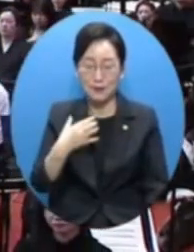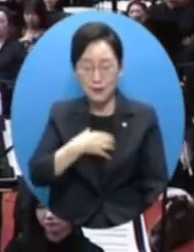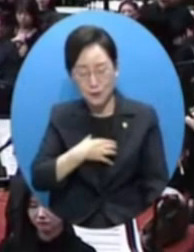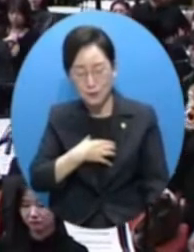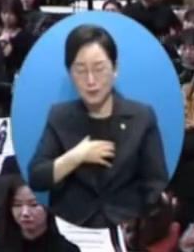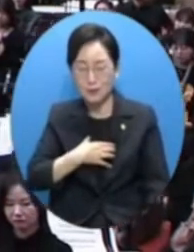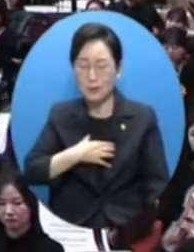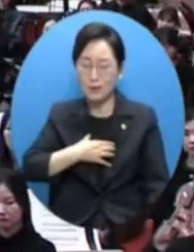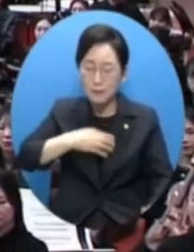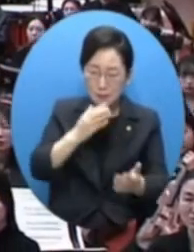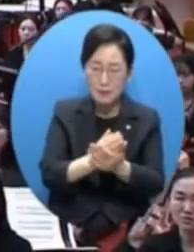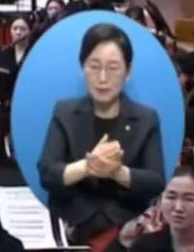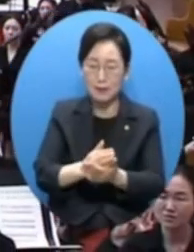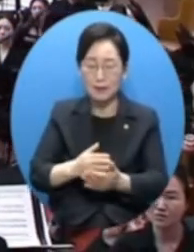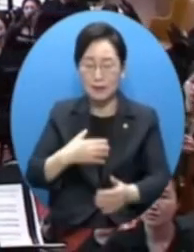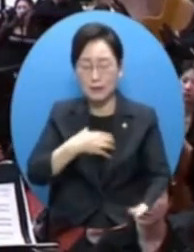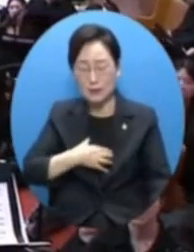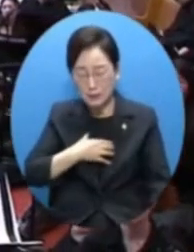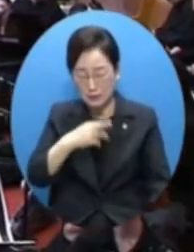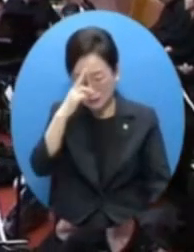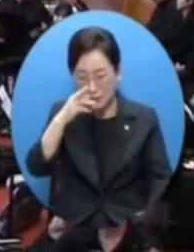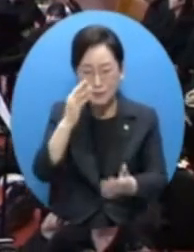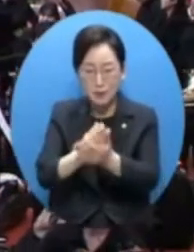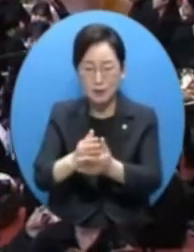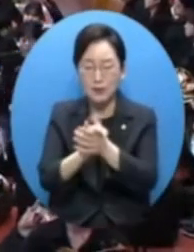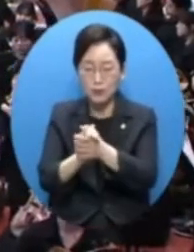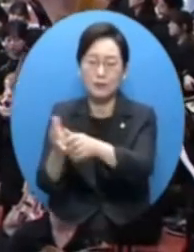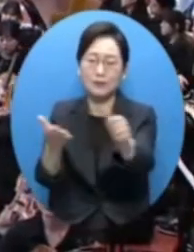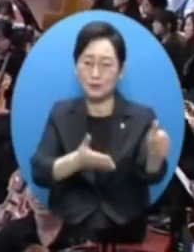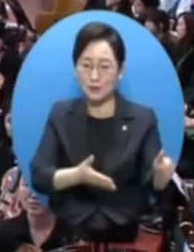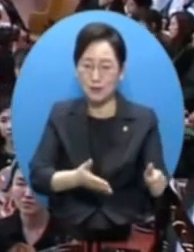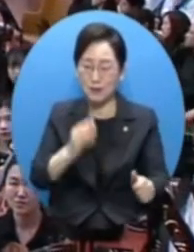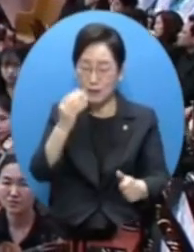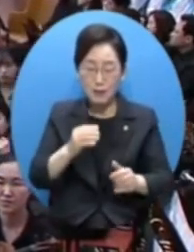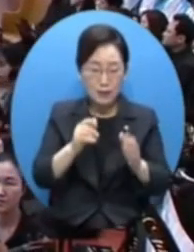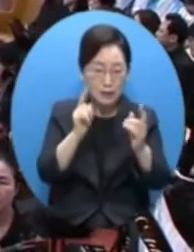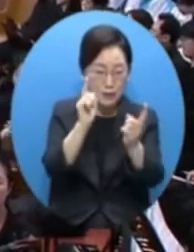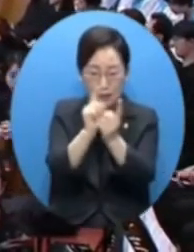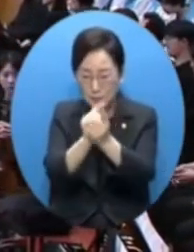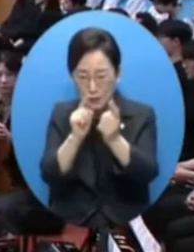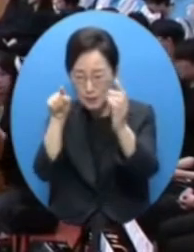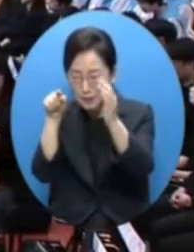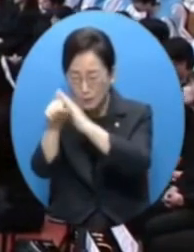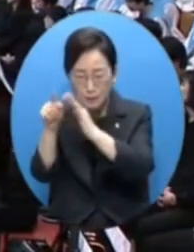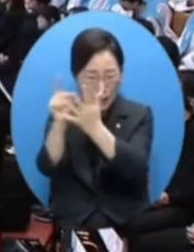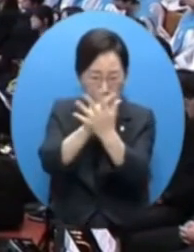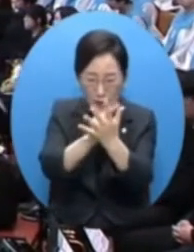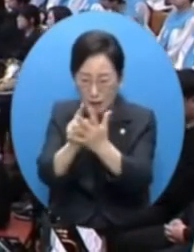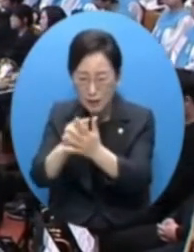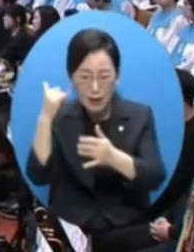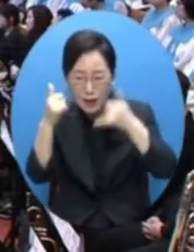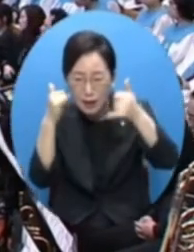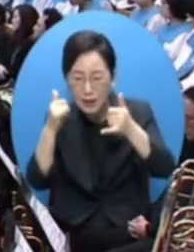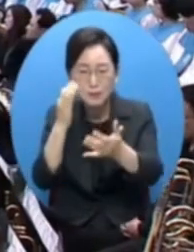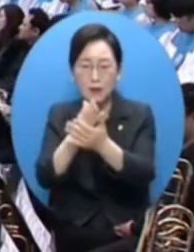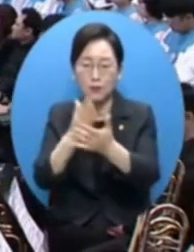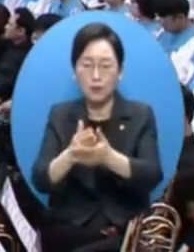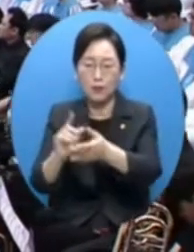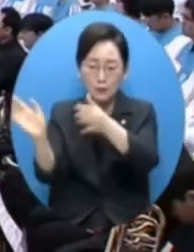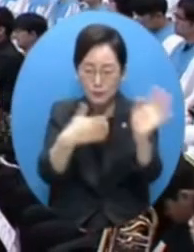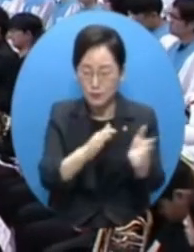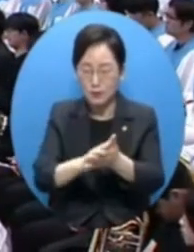시간에 걱정할 시간에 그 시간에 기도하시기 바랍니다. 이 사람 찾아서 만나고 전화하고 할 그 시간에 엎드려 기도하시기